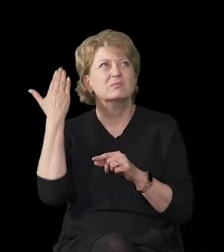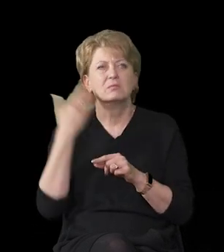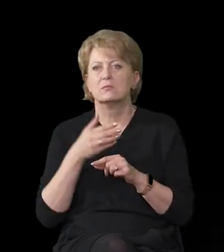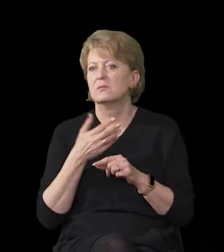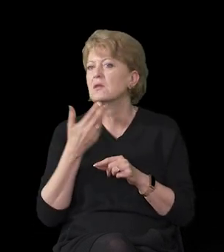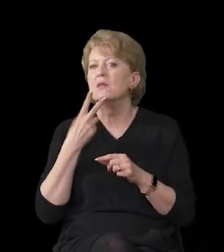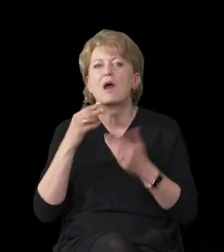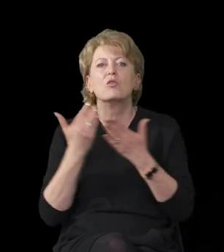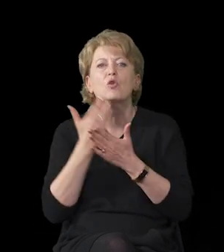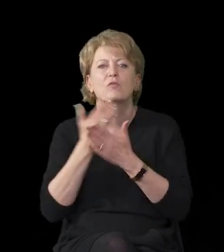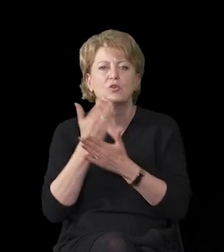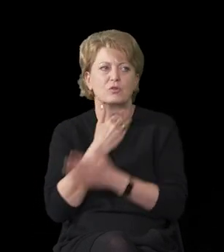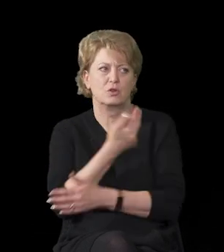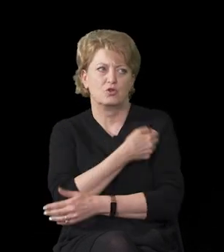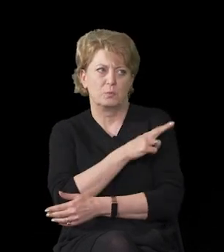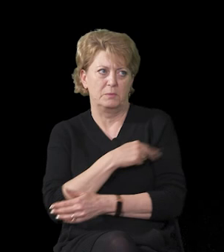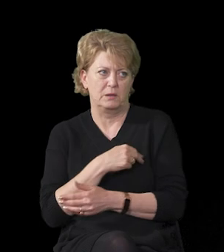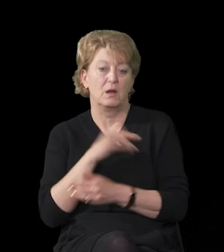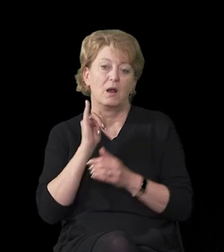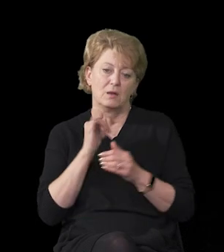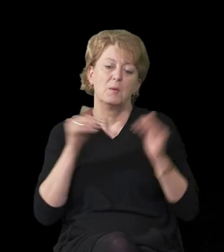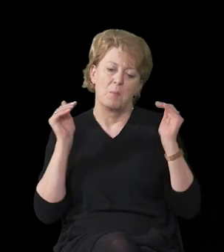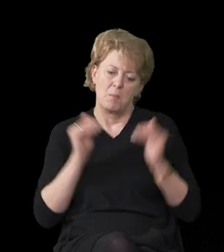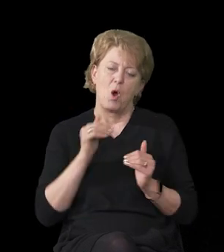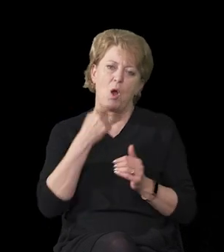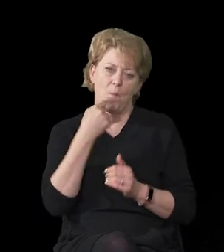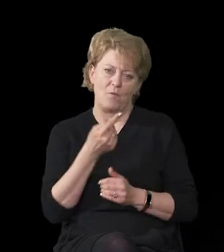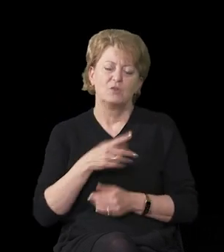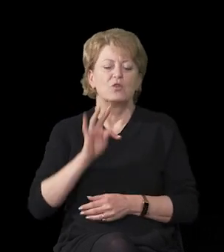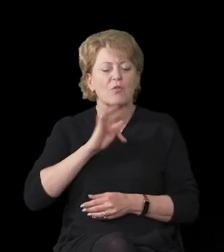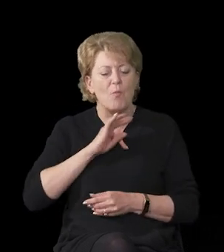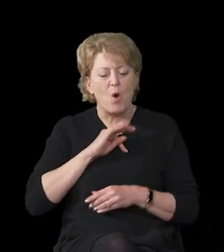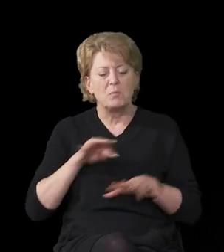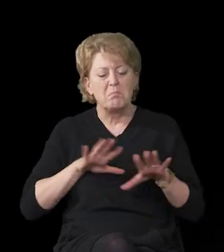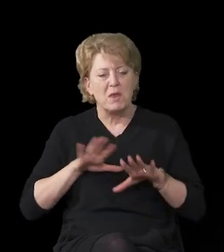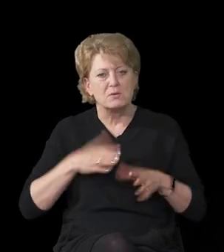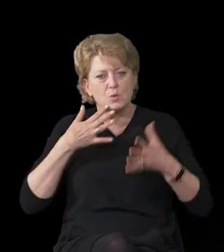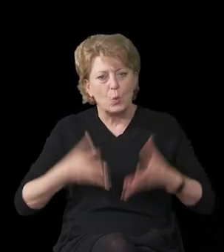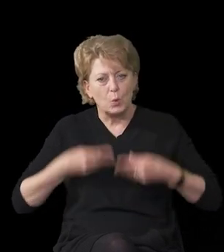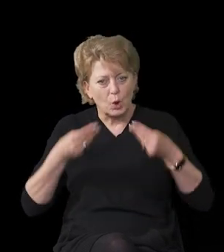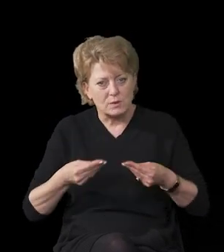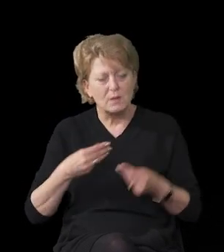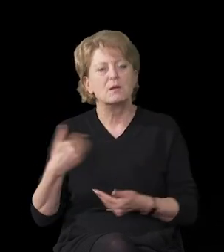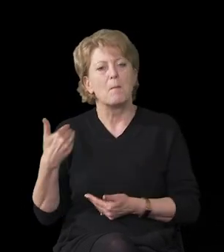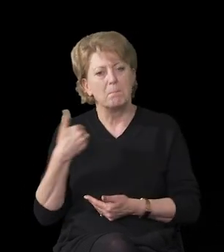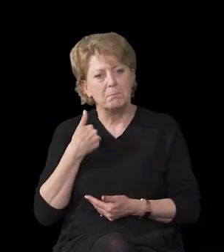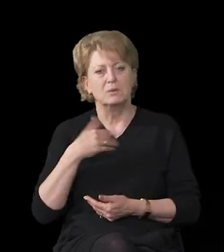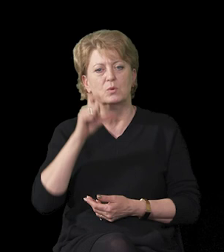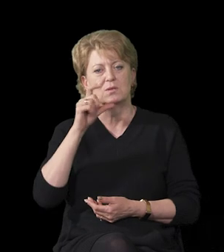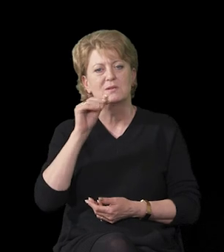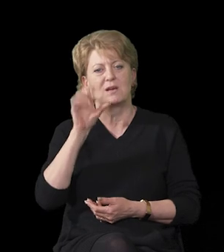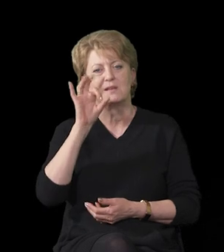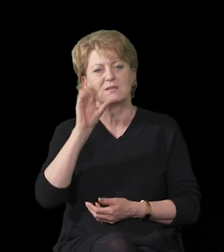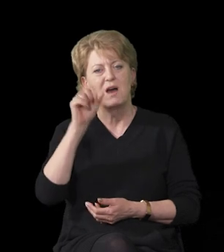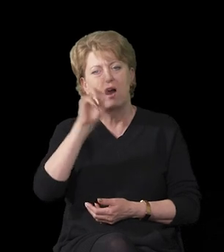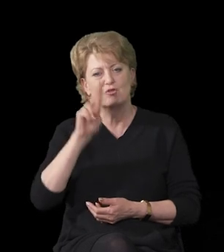szpital ortopedyczny. Także mogę powiedzieć śmiało, że no, w mojej miejscowości był cesarz Etiopii, tego kraju, o którym